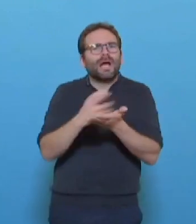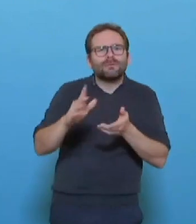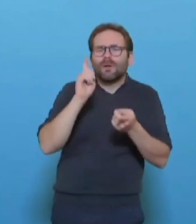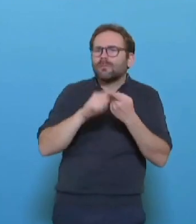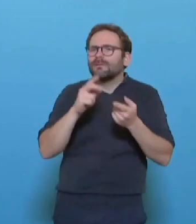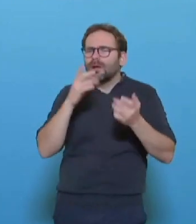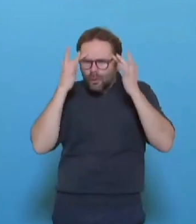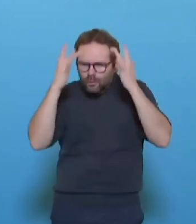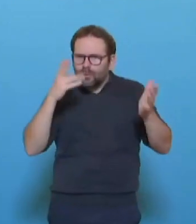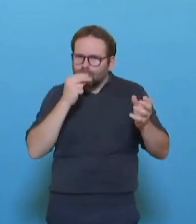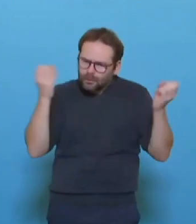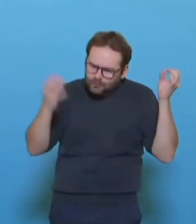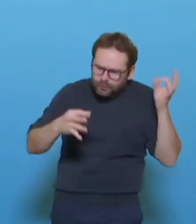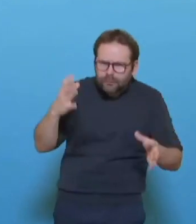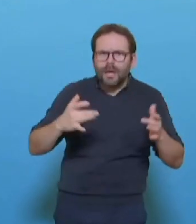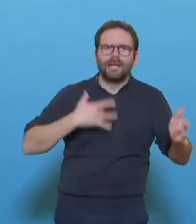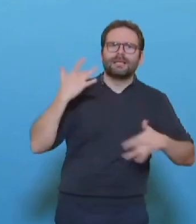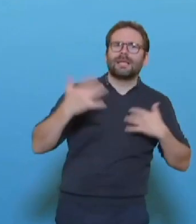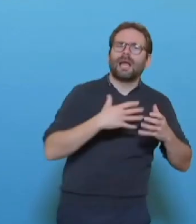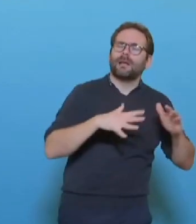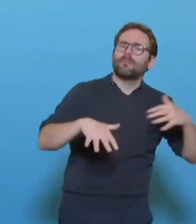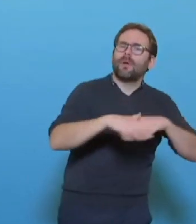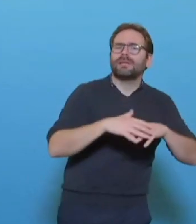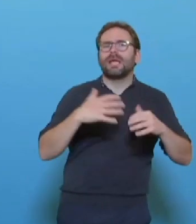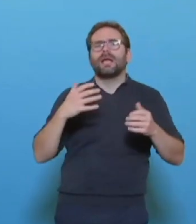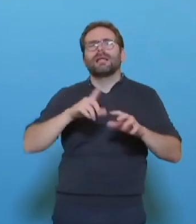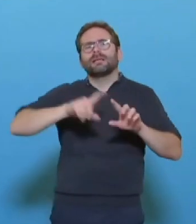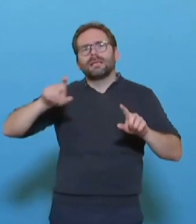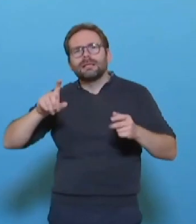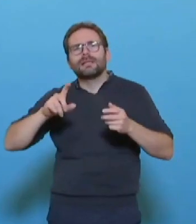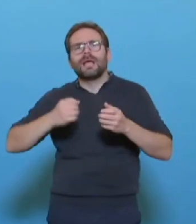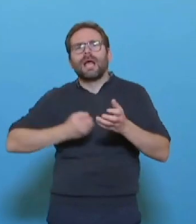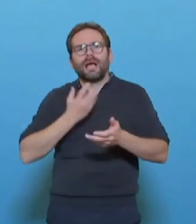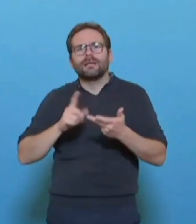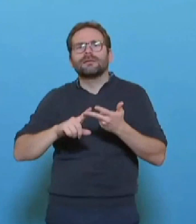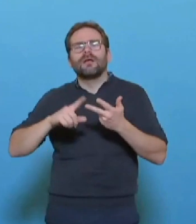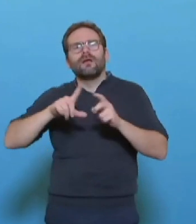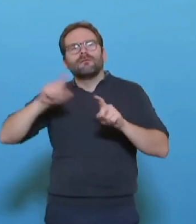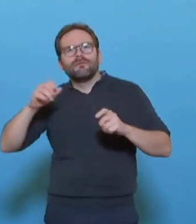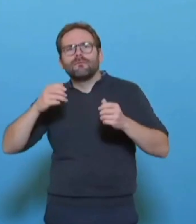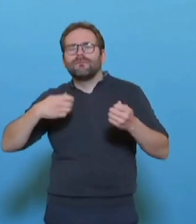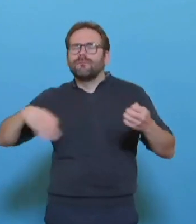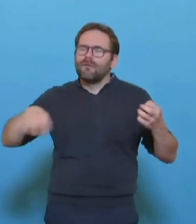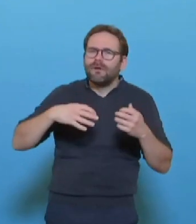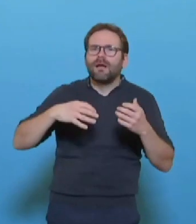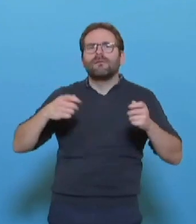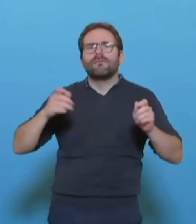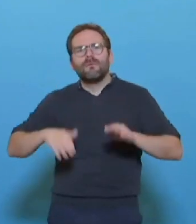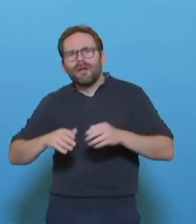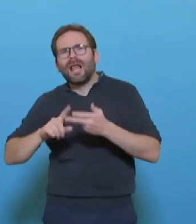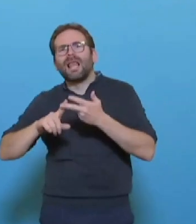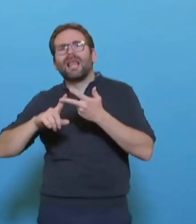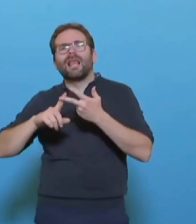la culture. Théâtre en plein air, art du cirque, street art, musique classique, fanfare électro. La ville serait une fête permanente.